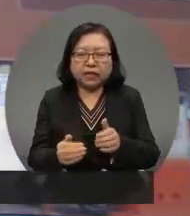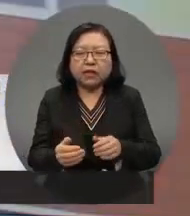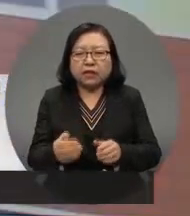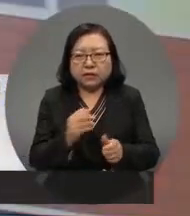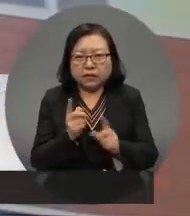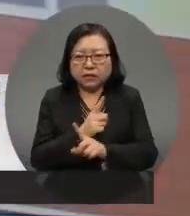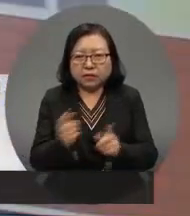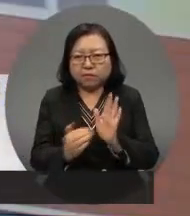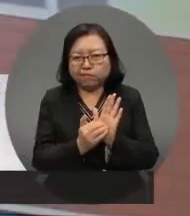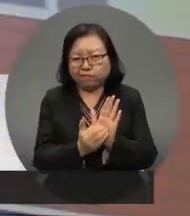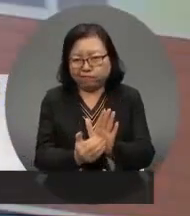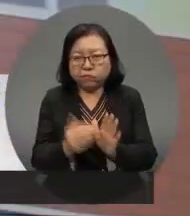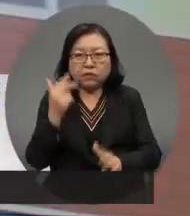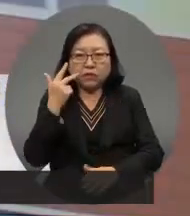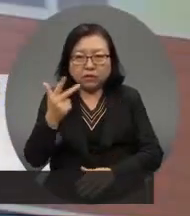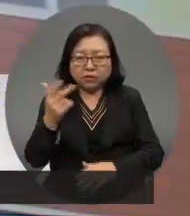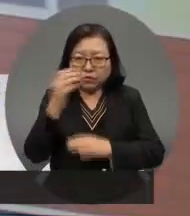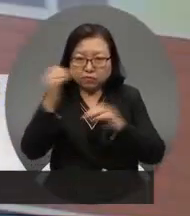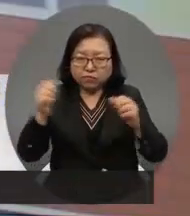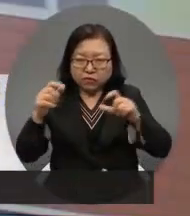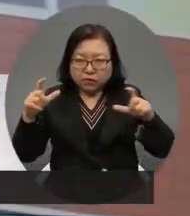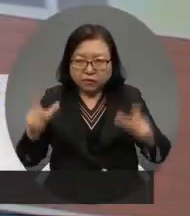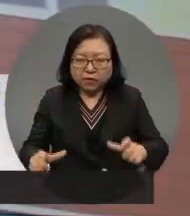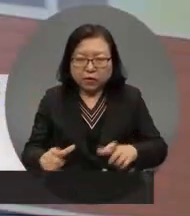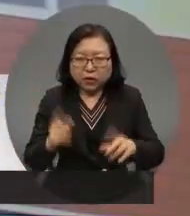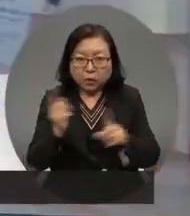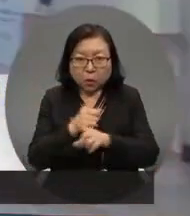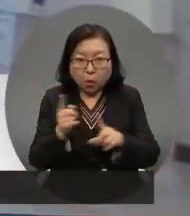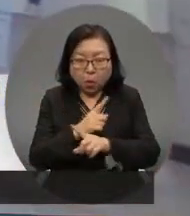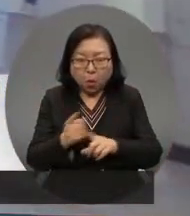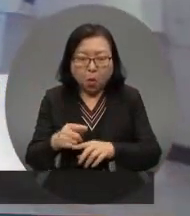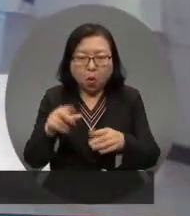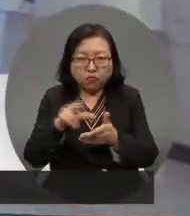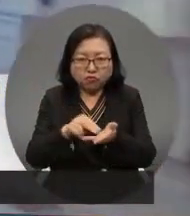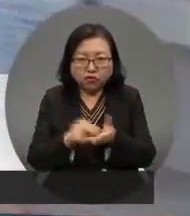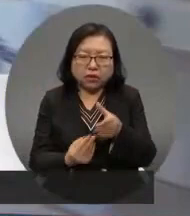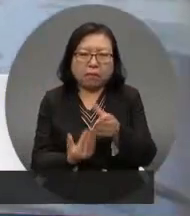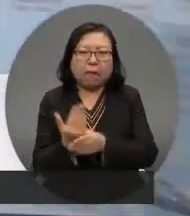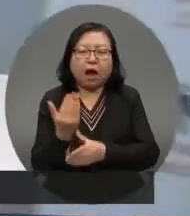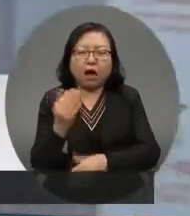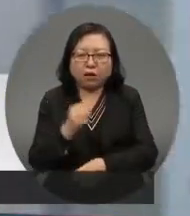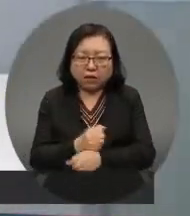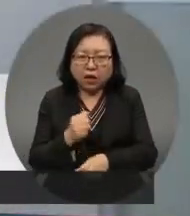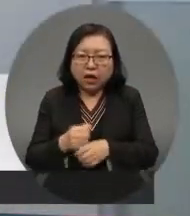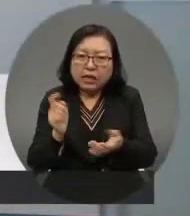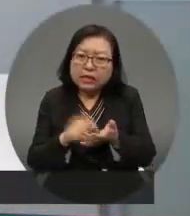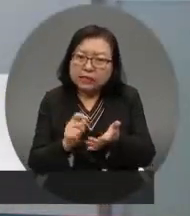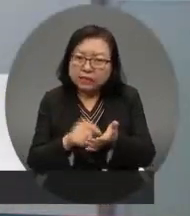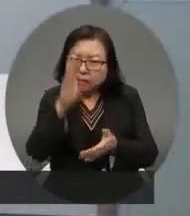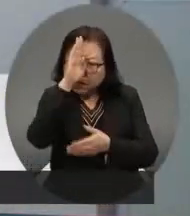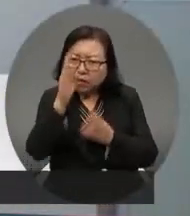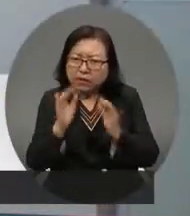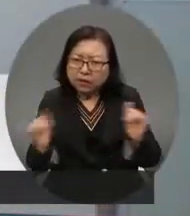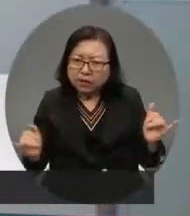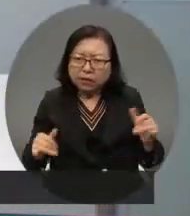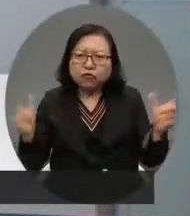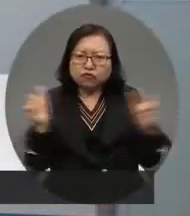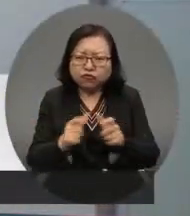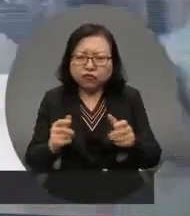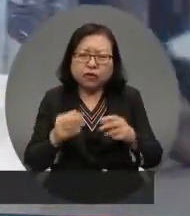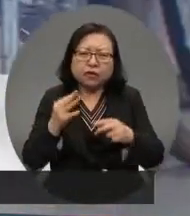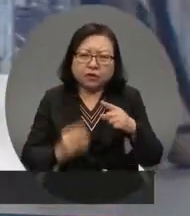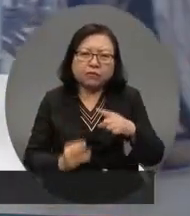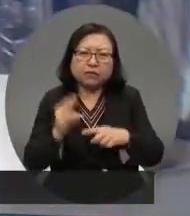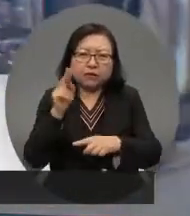이어지면서 충북에서도 의료대란이 현실화하고 있습니다. 응급실 진료 환자는 3분의 2가 줄었고